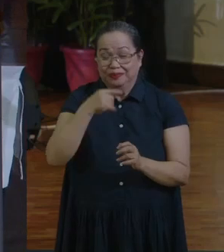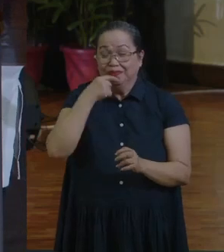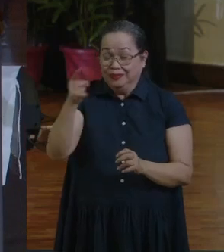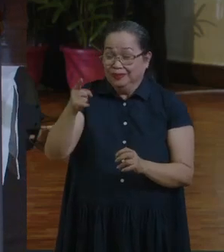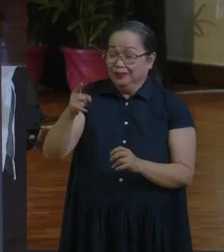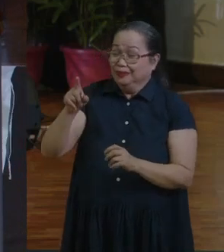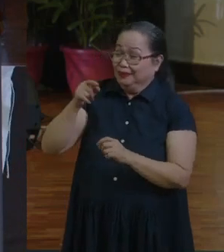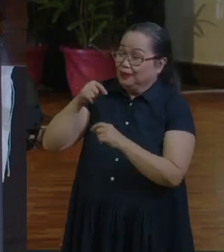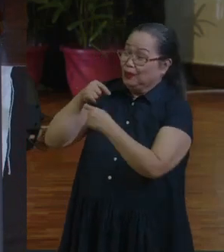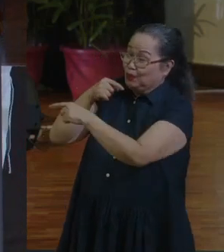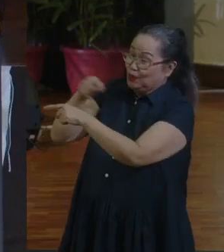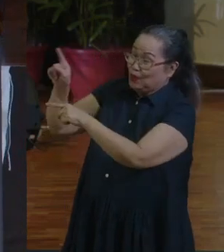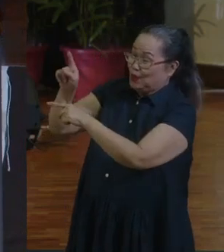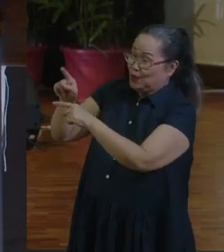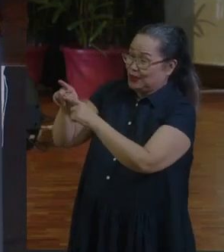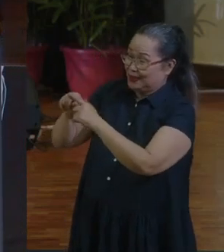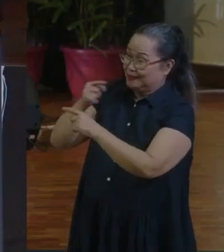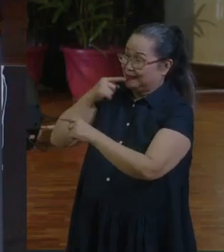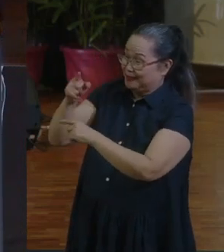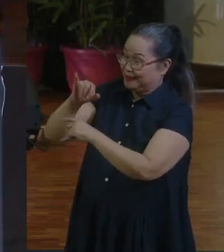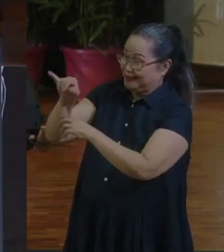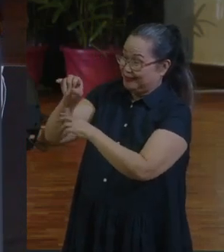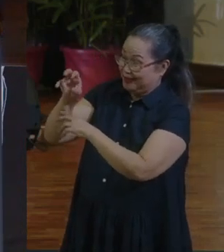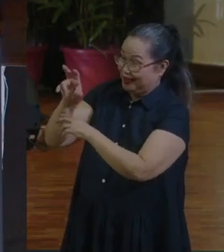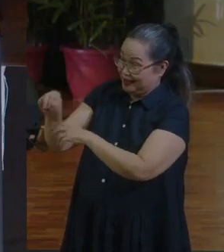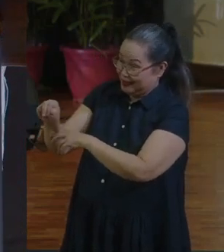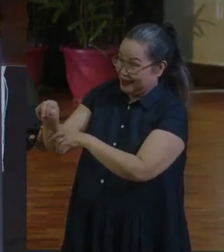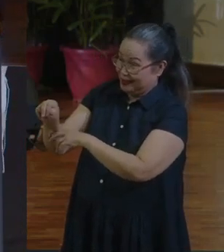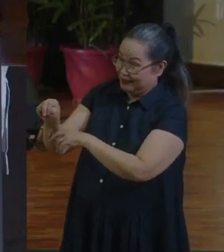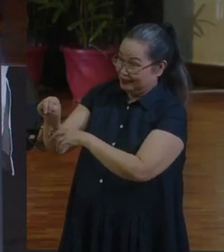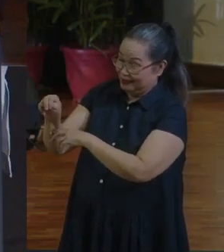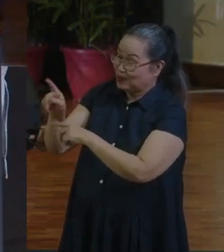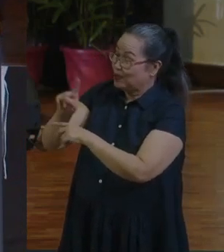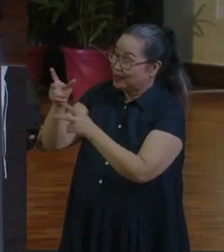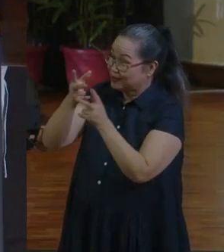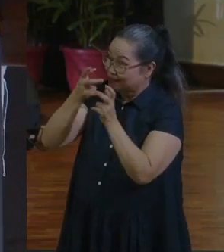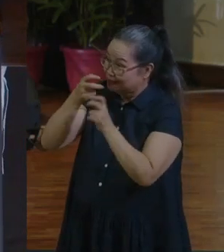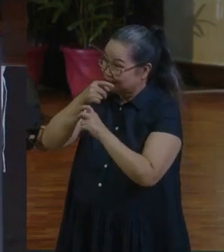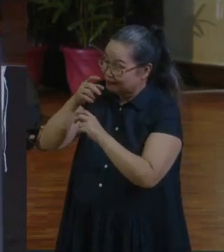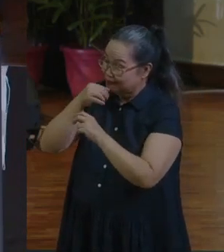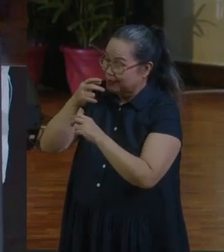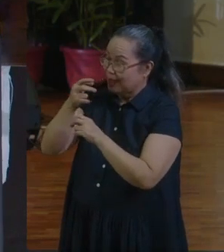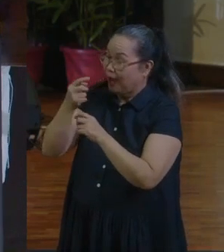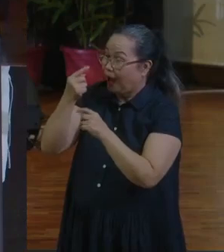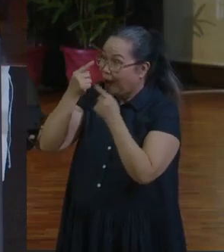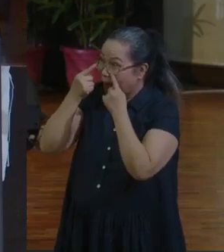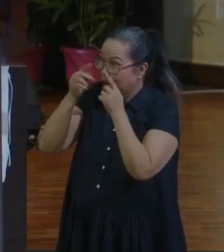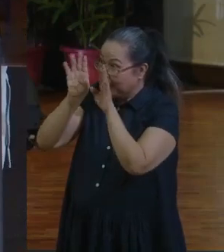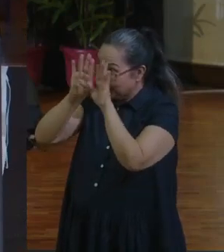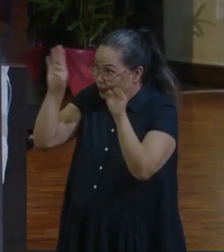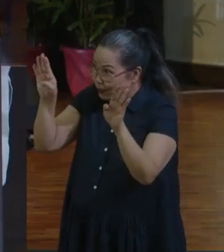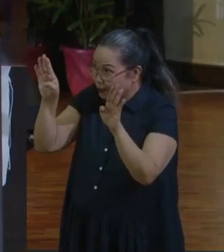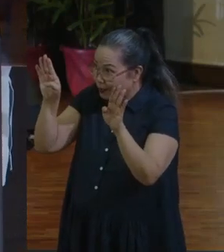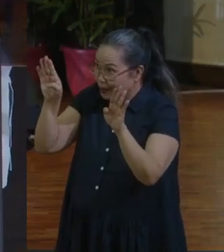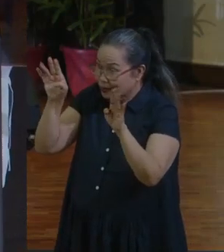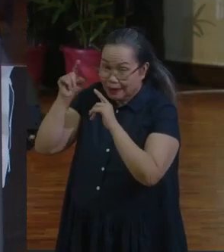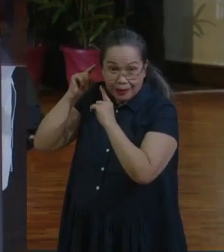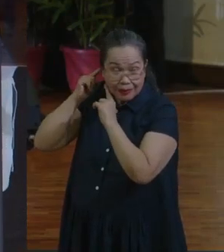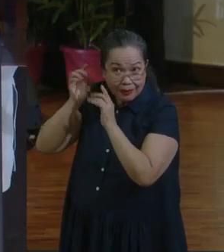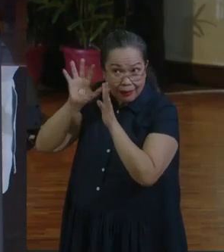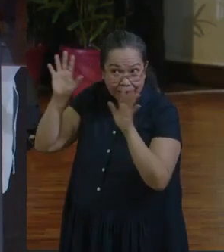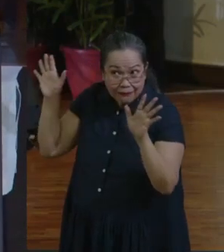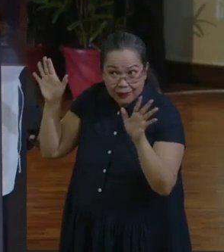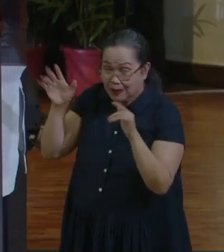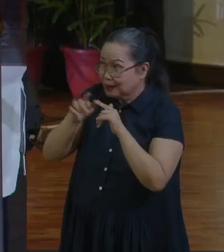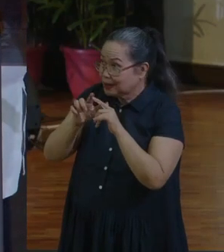seen and heard. Tapos sinabi niya, the blind receive their sight, the lame walk, lepers are cleansed, the deaf hear,